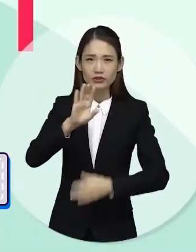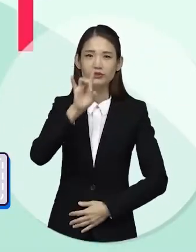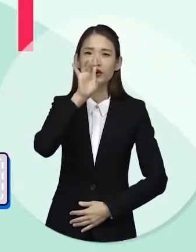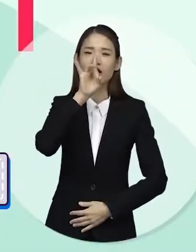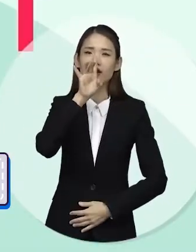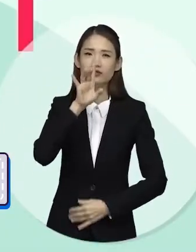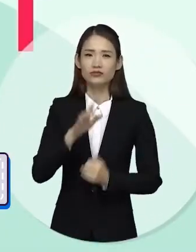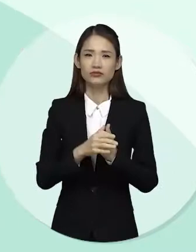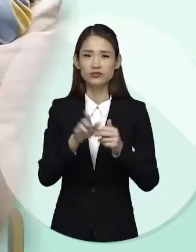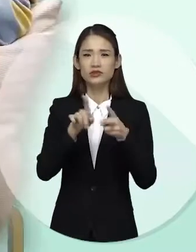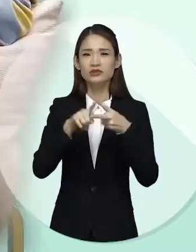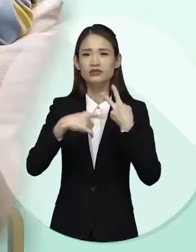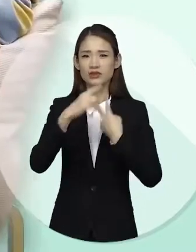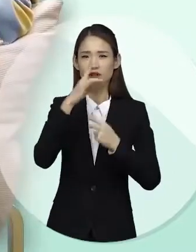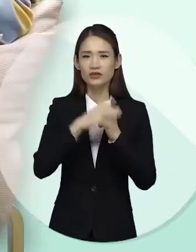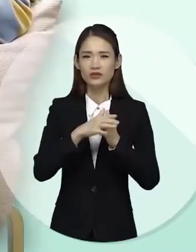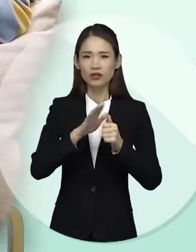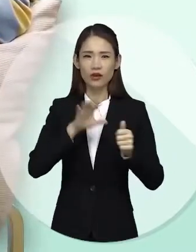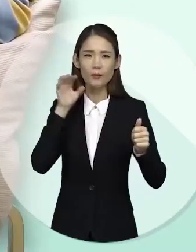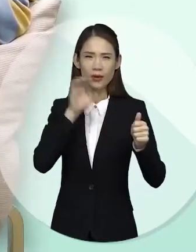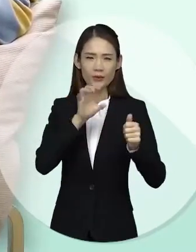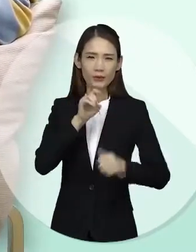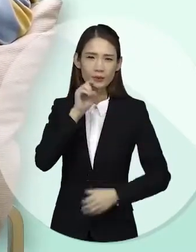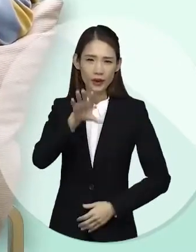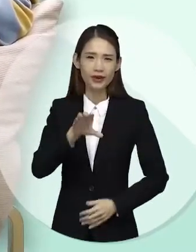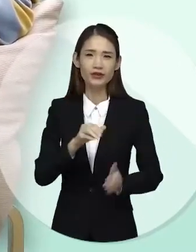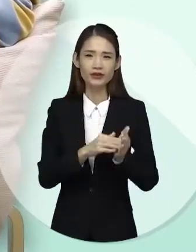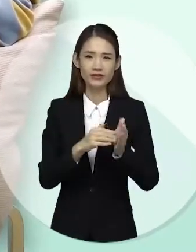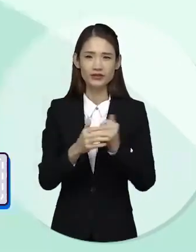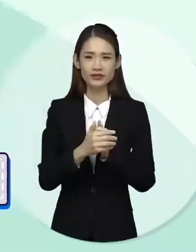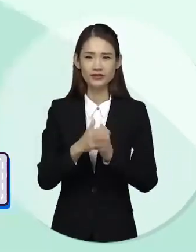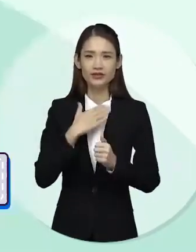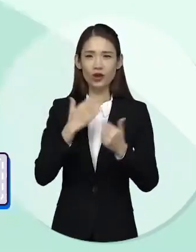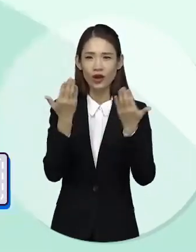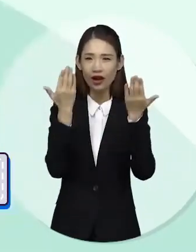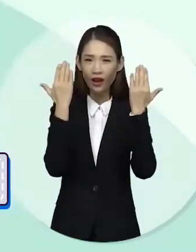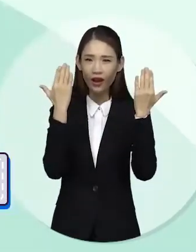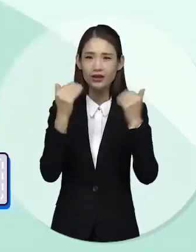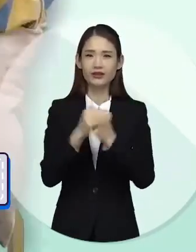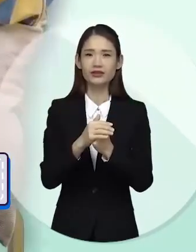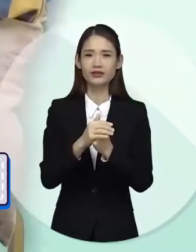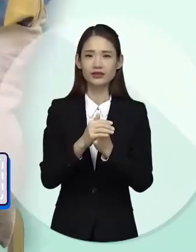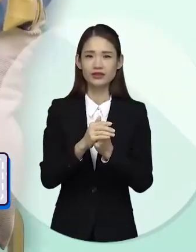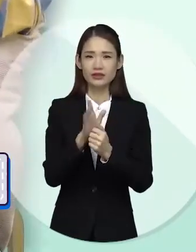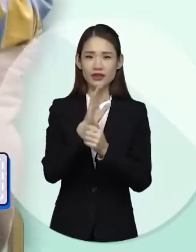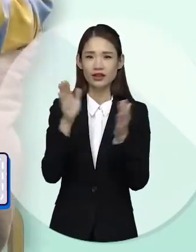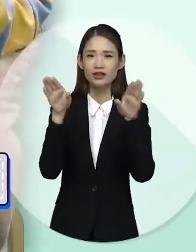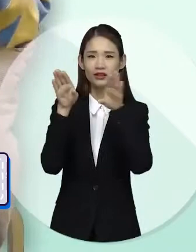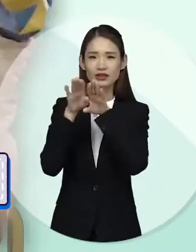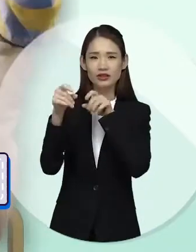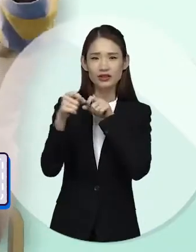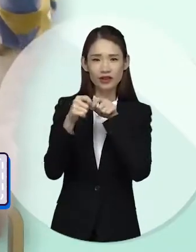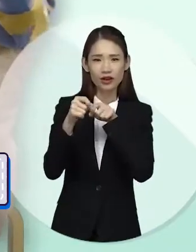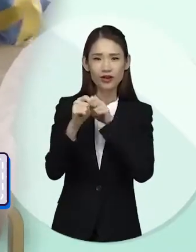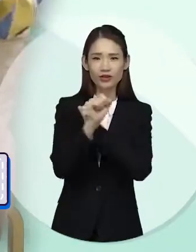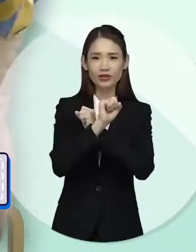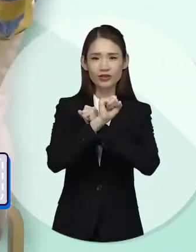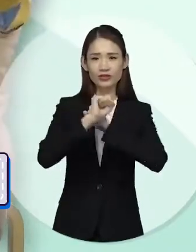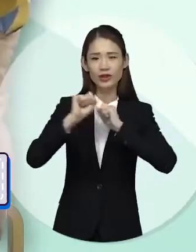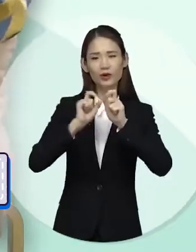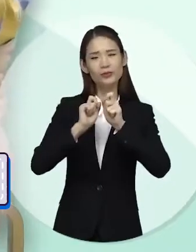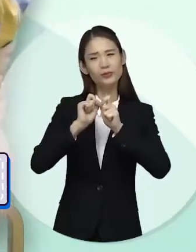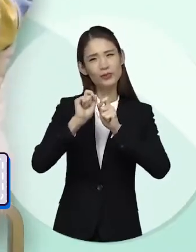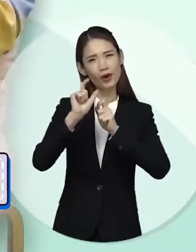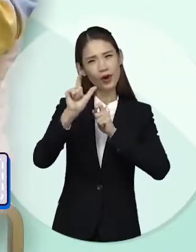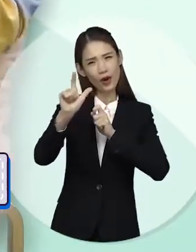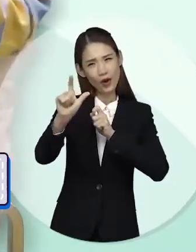저는 이해가 안 됐고 그래서 좀 더 뭐라고 했던 것 같아요. 화가 나가지고. 저희 학교가 입구역이랑 학교가 정말